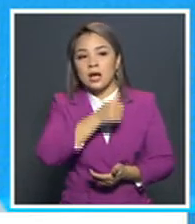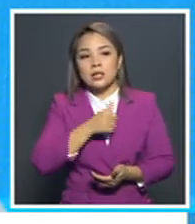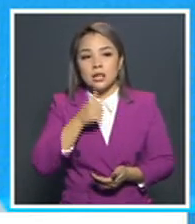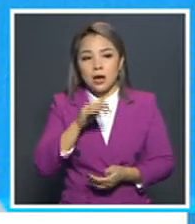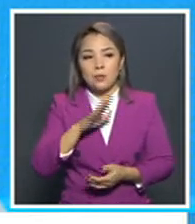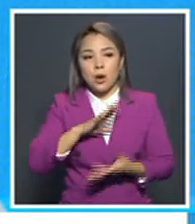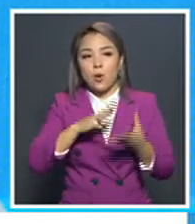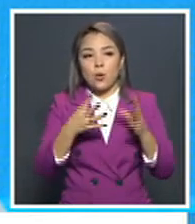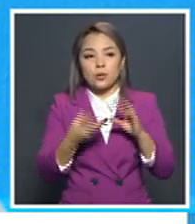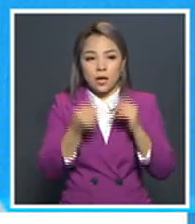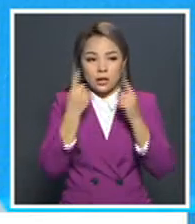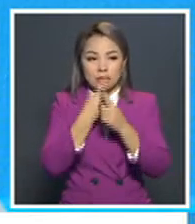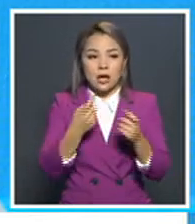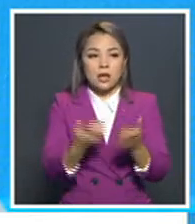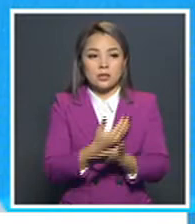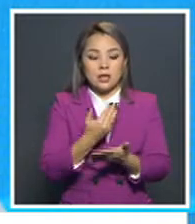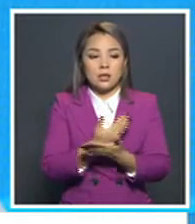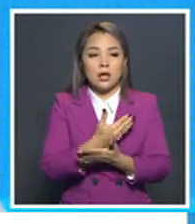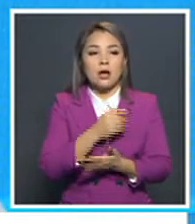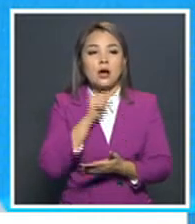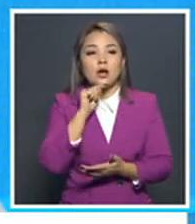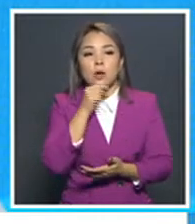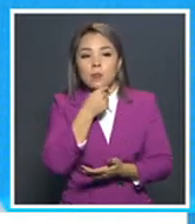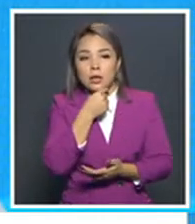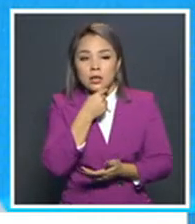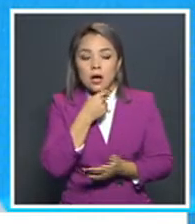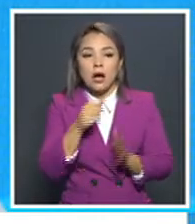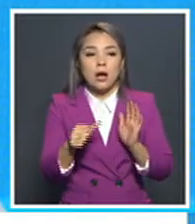Өткен жылдың қорытындысы бойынша өңір экономикасы